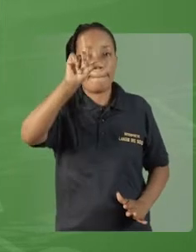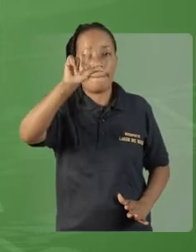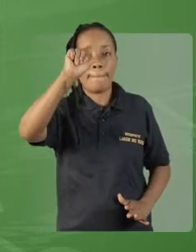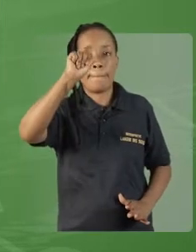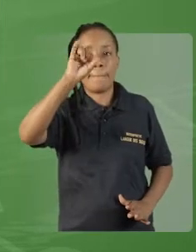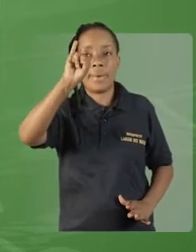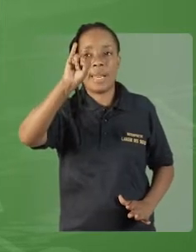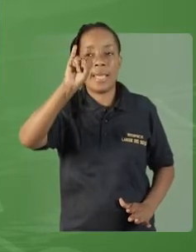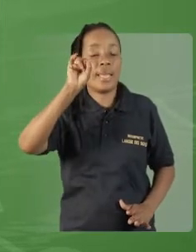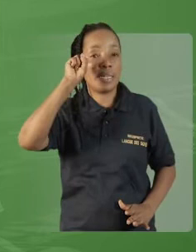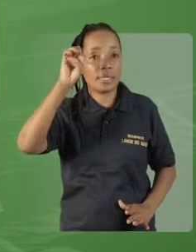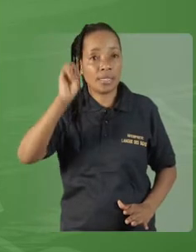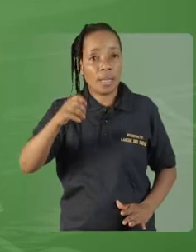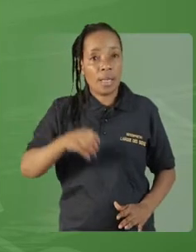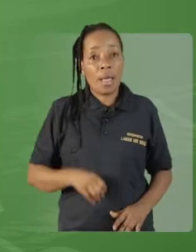Pascal en particulier,